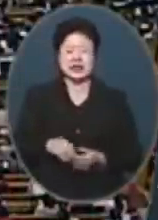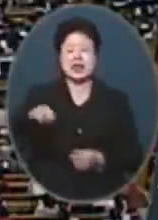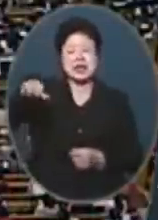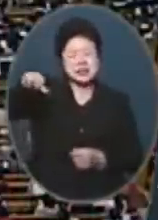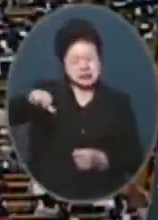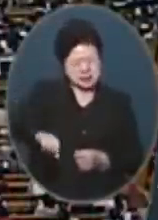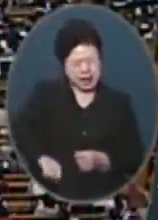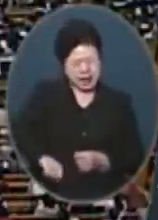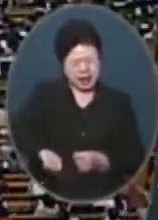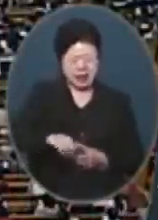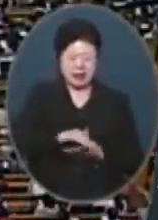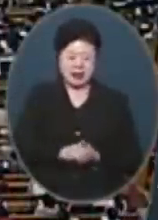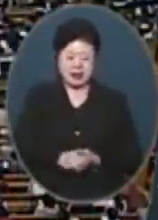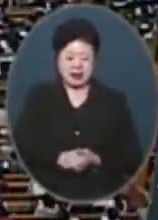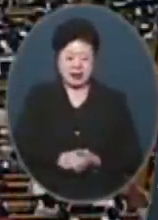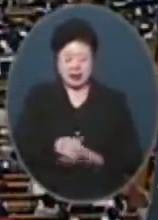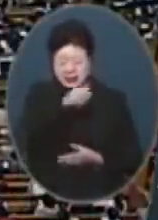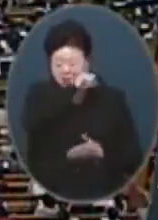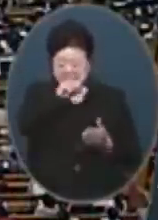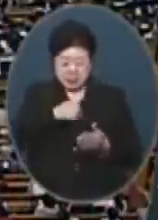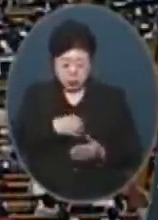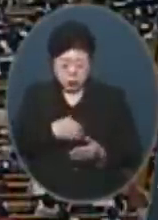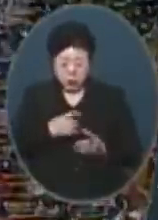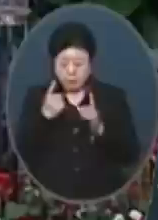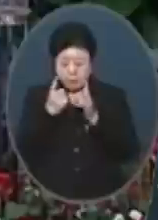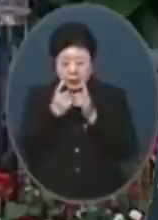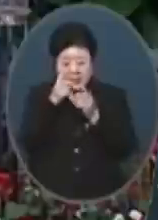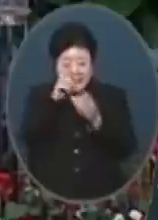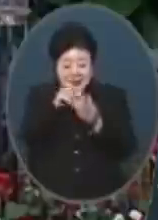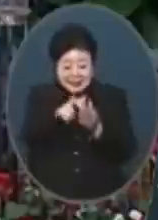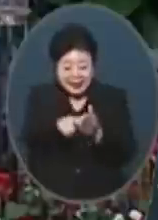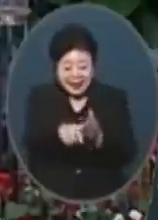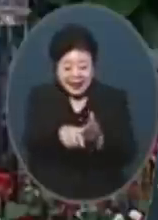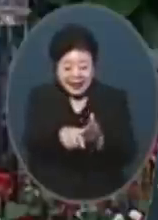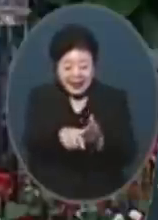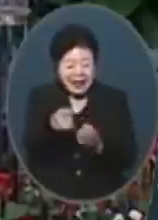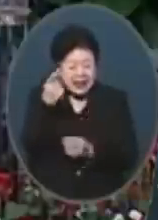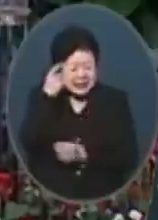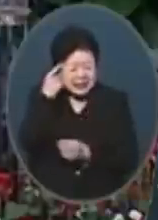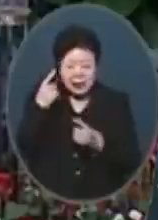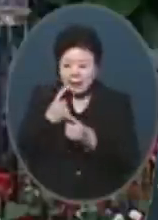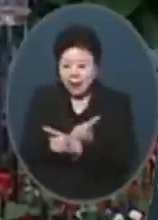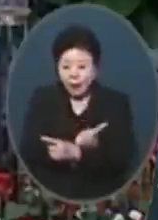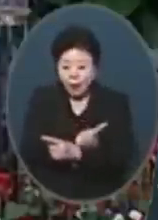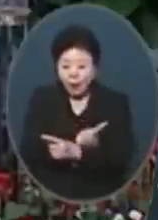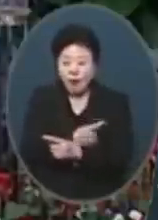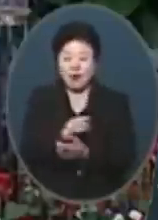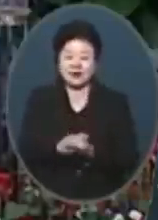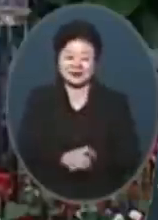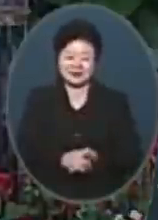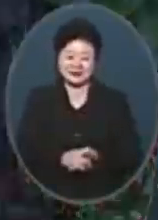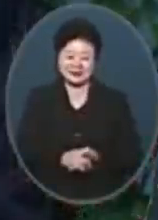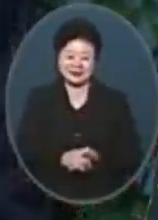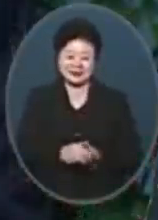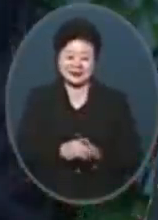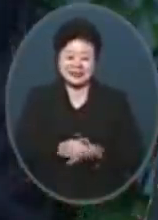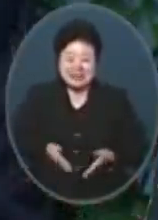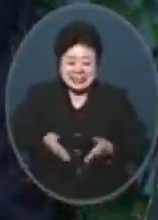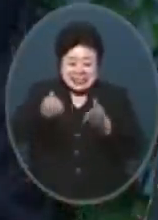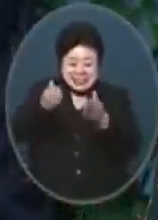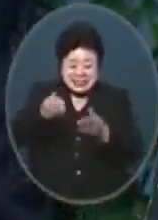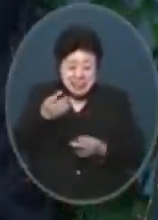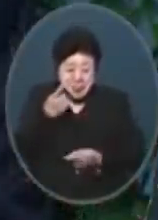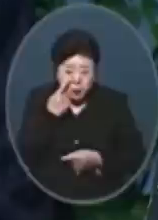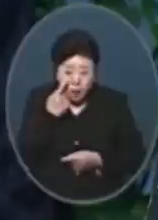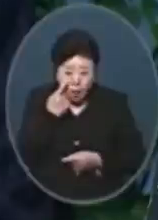실패합니다. 인생의 위기를 만났을 때 생각을 바꾸면 길이